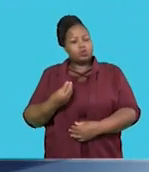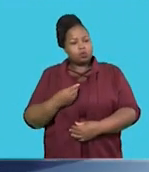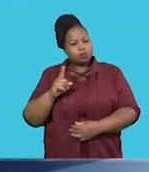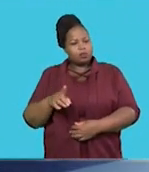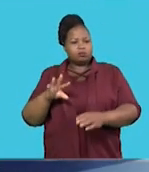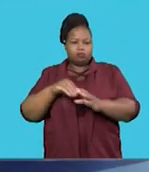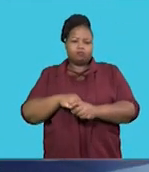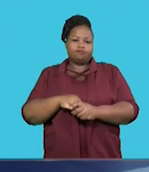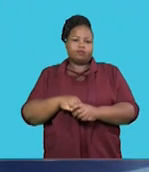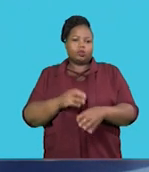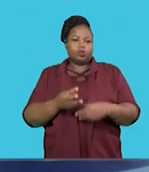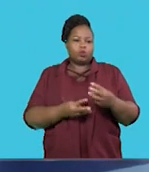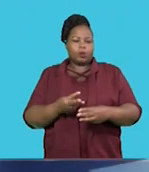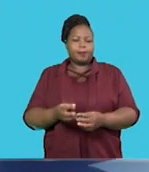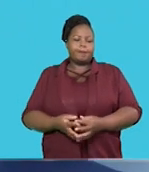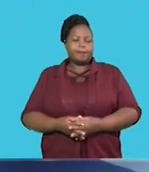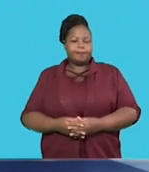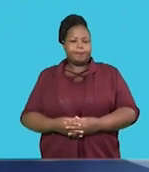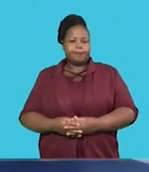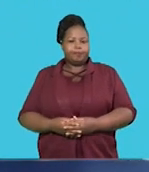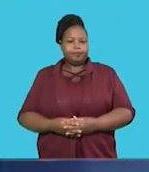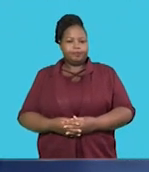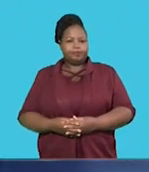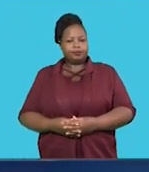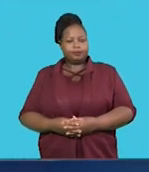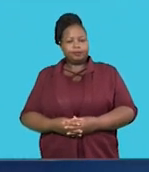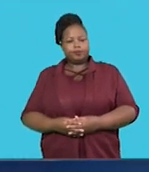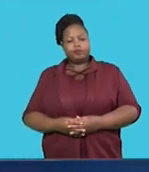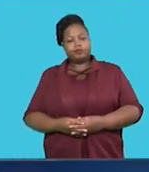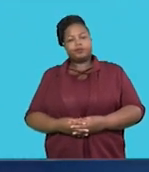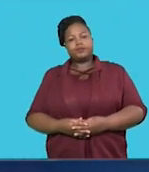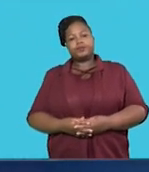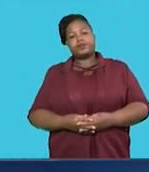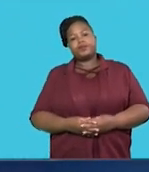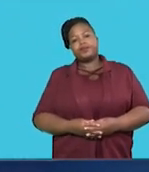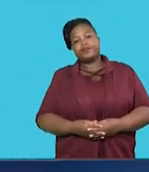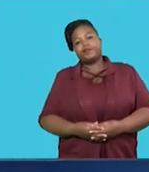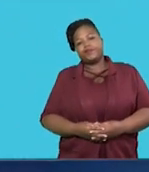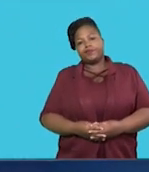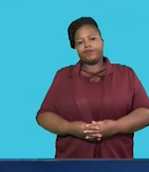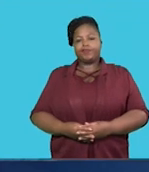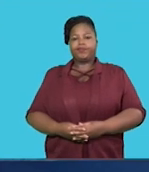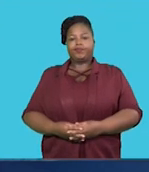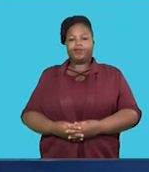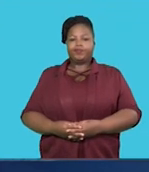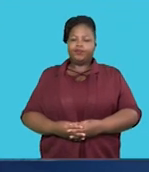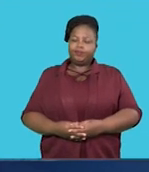ifakwe ikakhulukazi emsebenzini yasemamayini. Ezindabeni